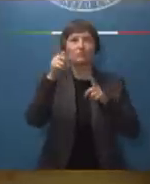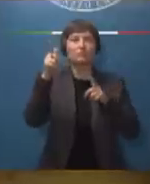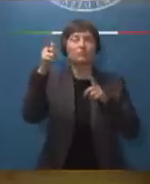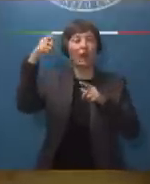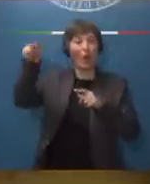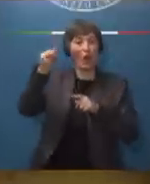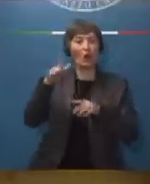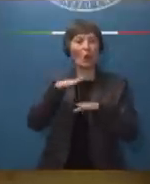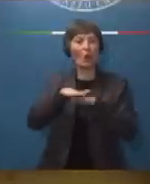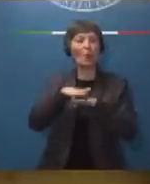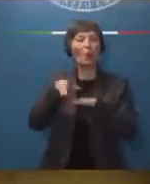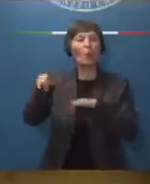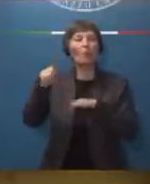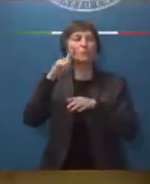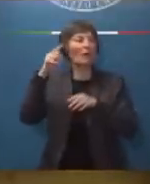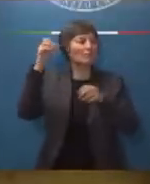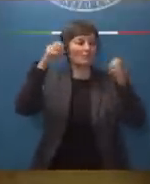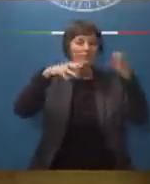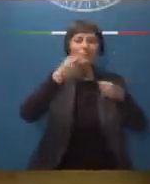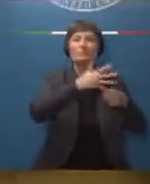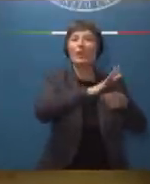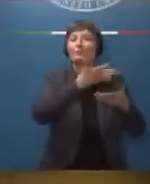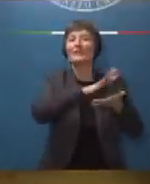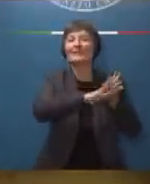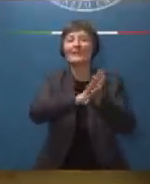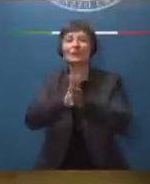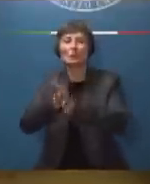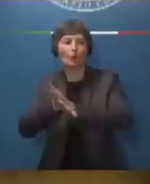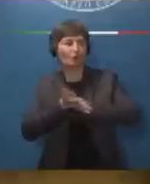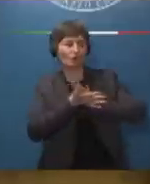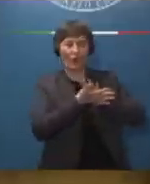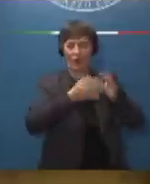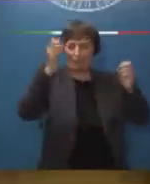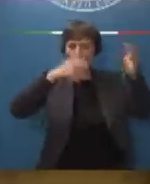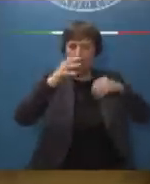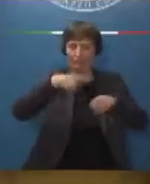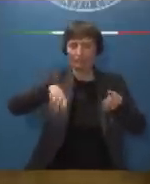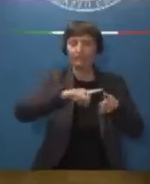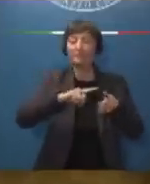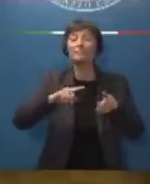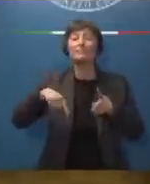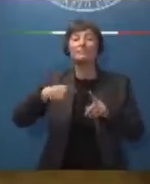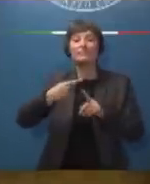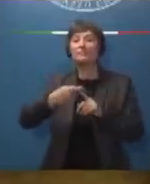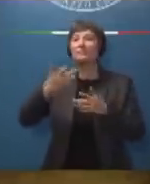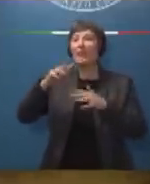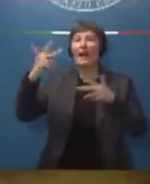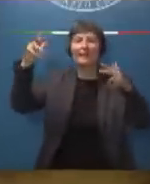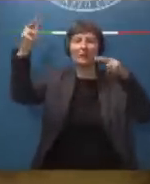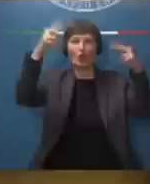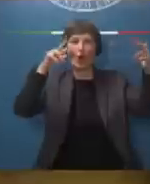per distruggere le nostre infrastrutture altri droni e cambi case